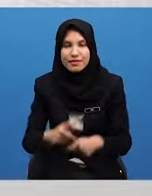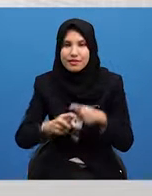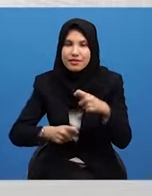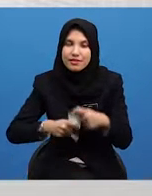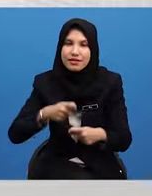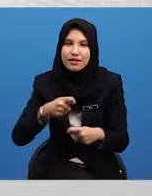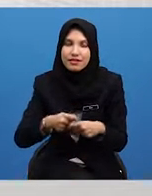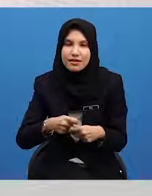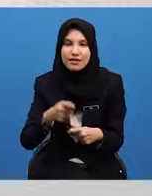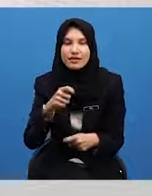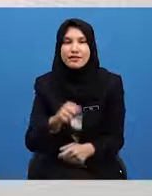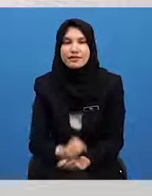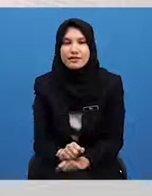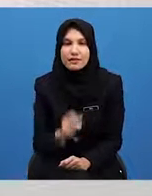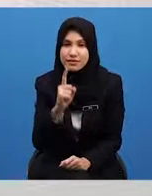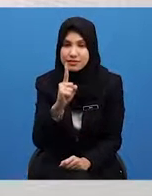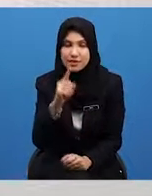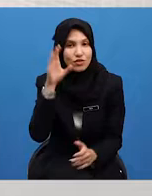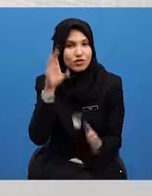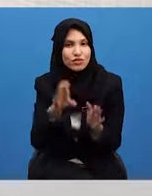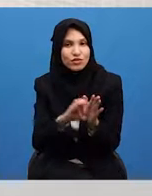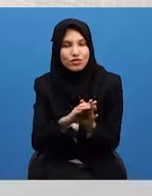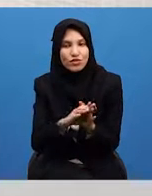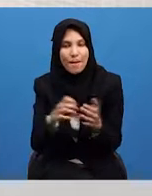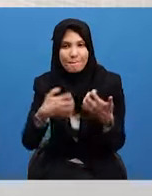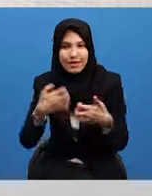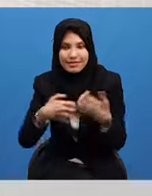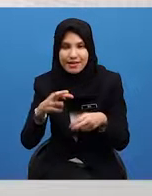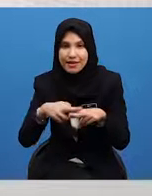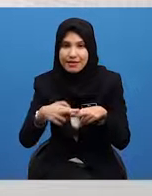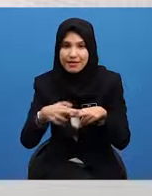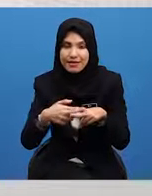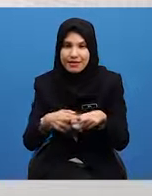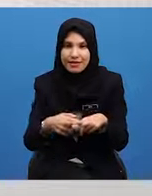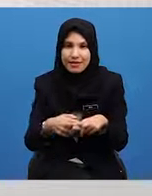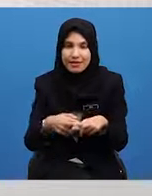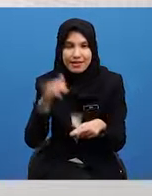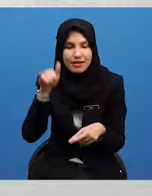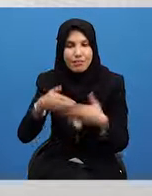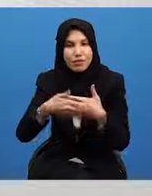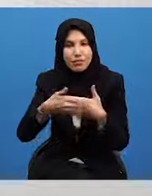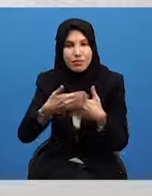Takal ialah satu contoh mesin ringkas yang